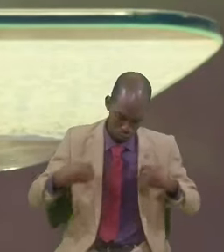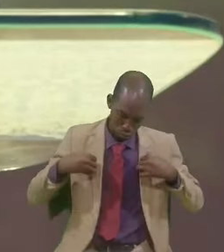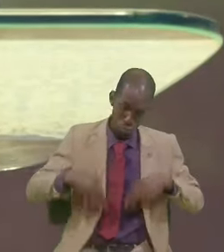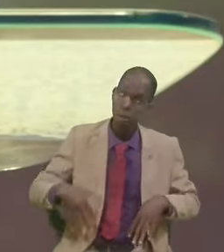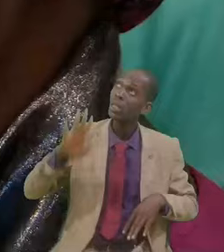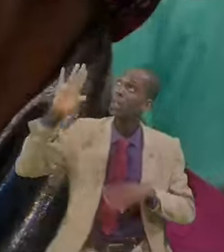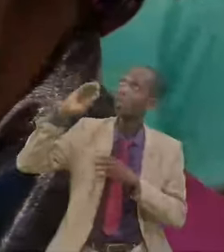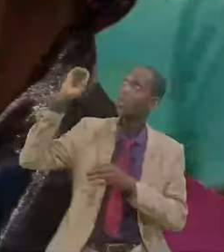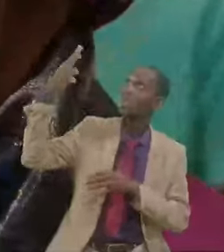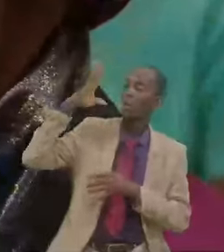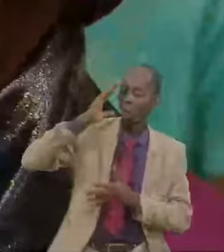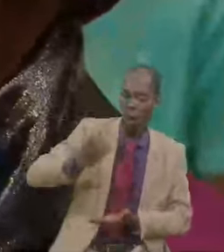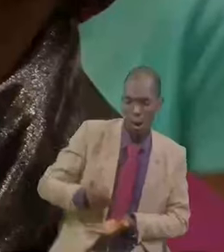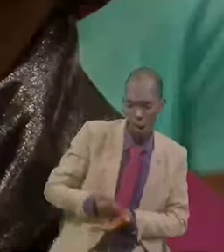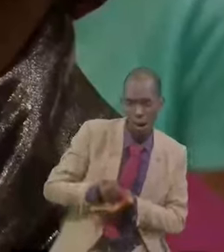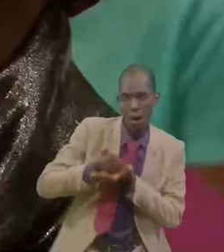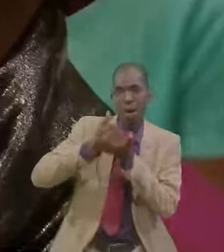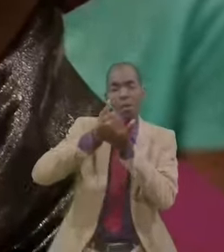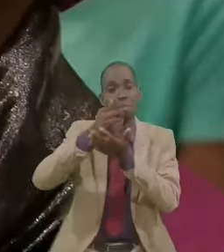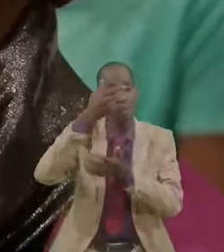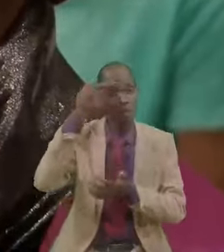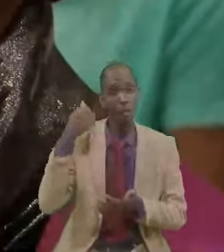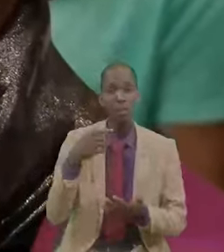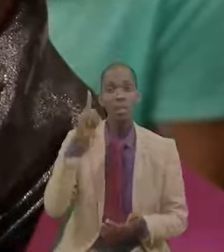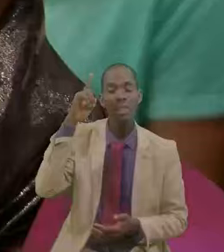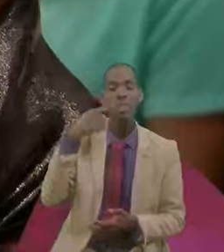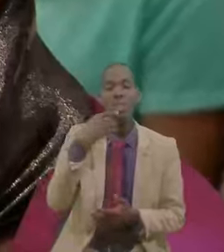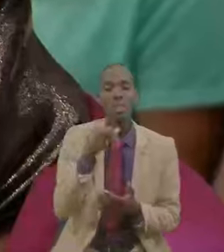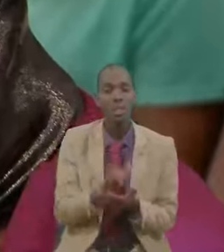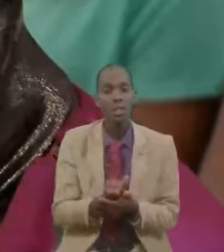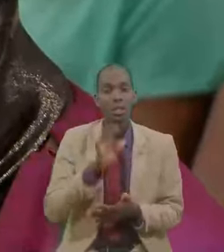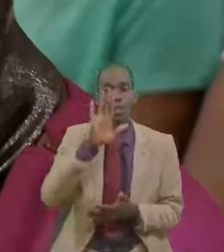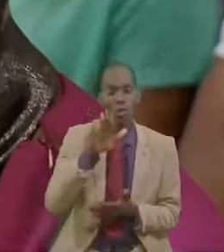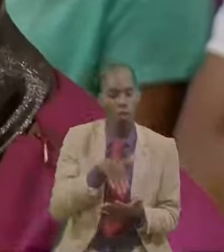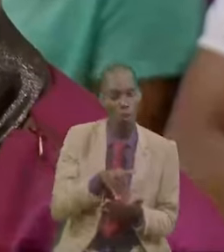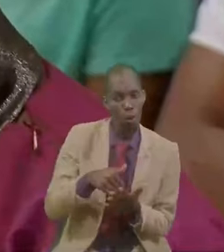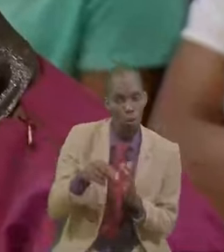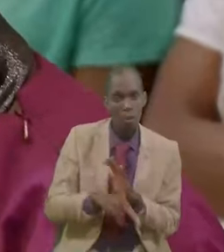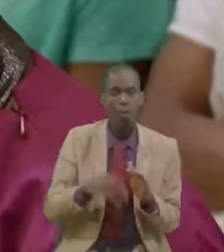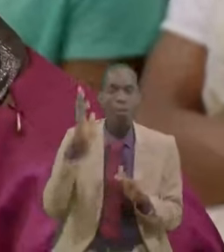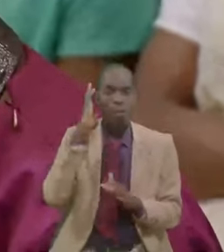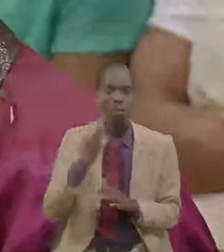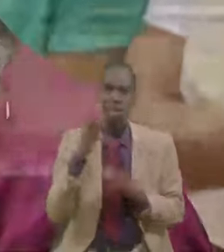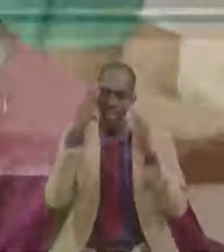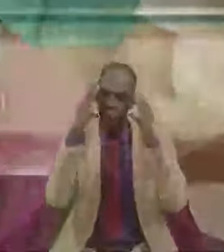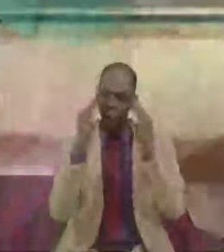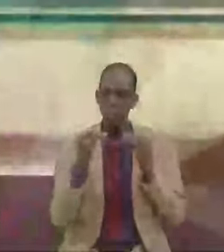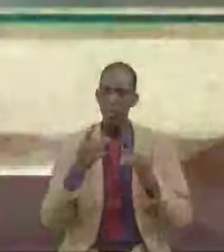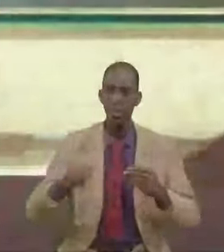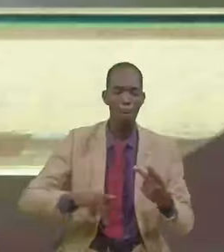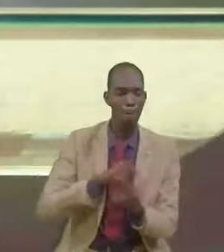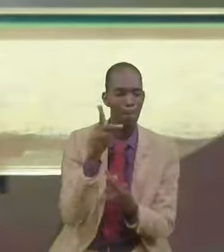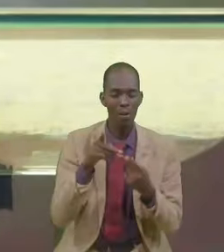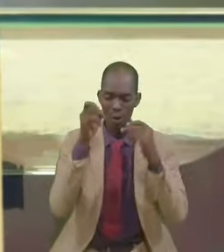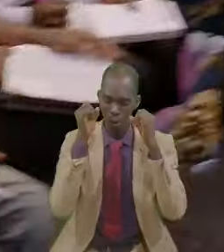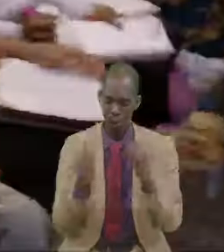la grâce viendra vous relever. Parce qu'il dit que dans la faiblesse, vous allez expérimenter la puissance